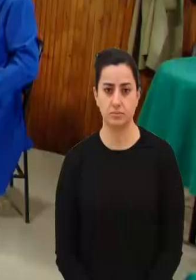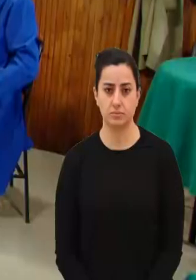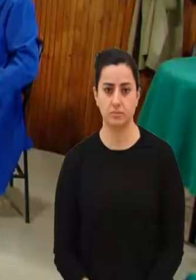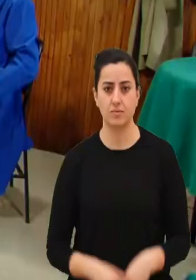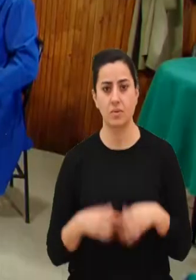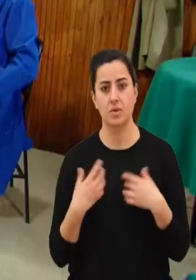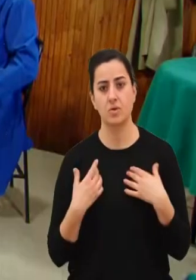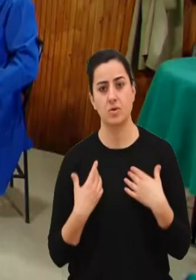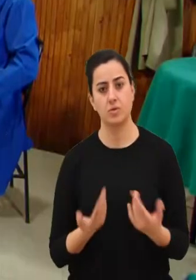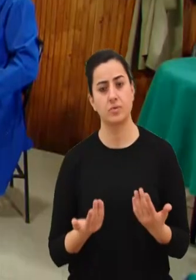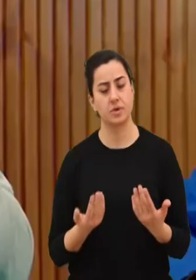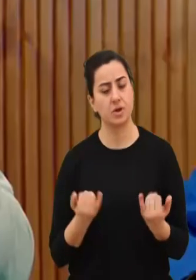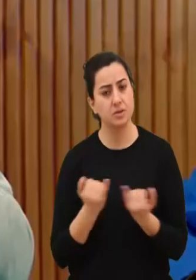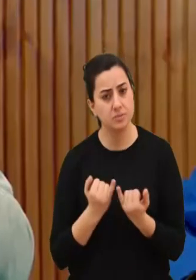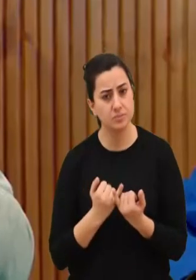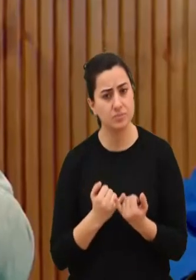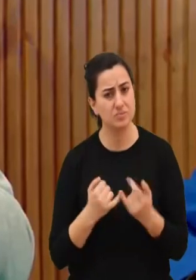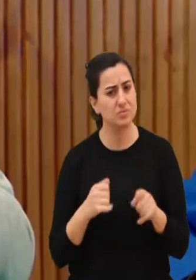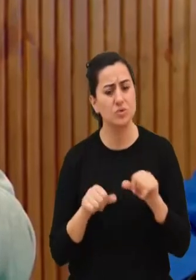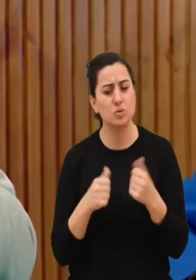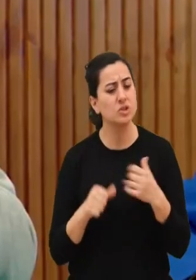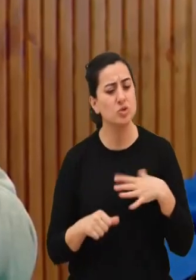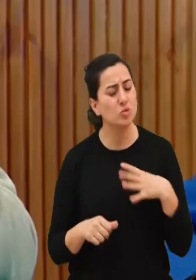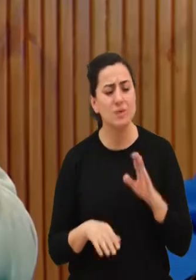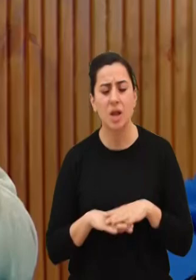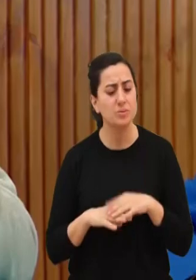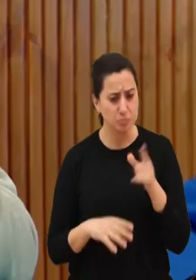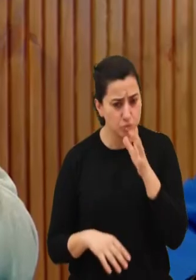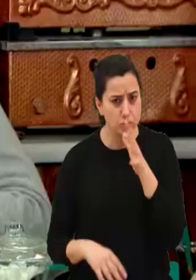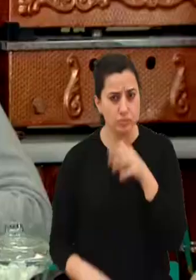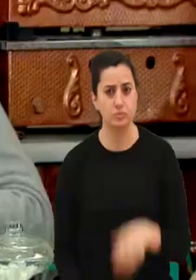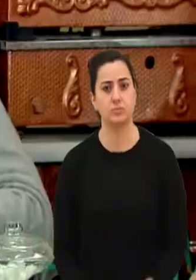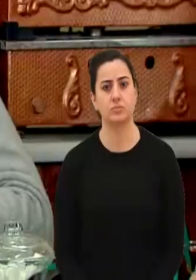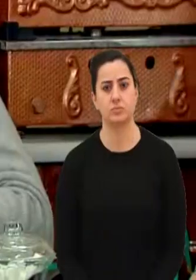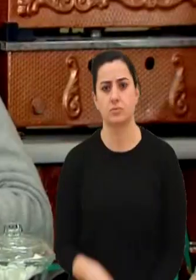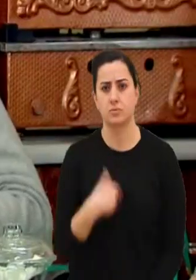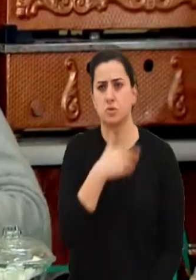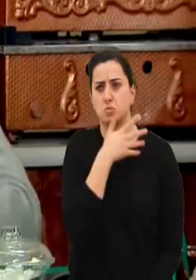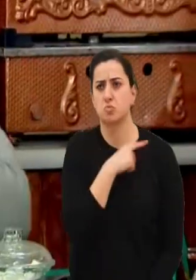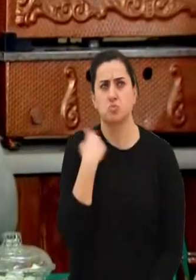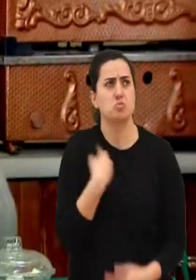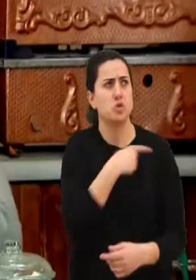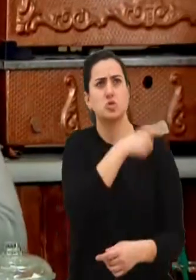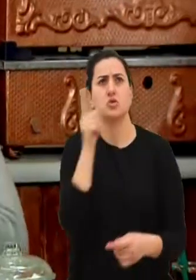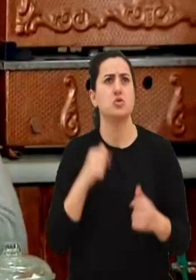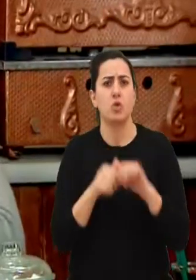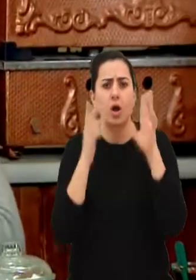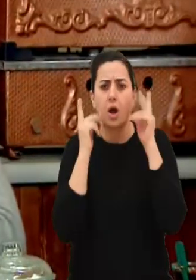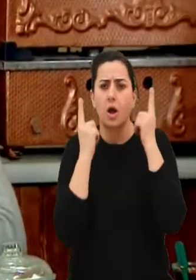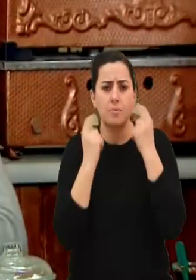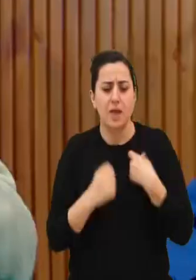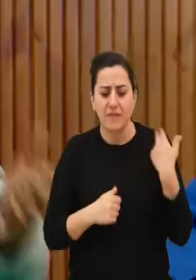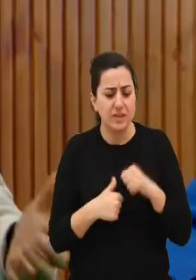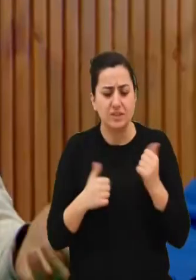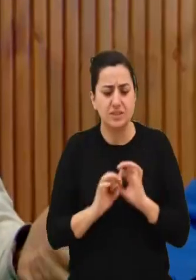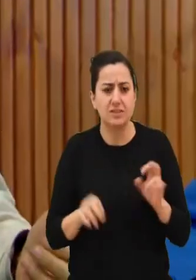Ya Femi kardeşim, bu boşanma işleri nasıl oluyor biliyor musun acaba? Nereden bileyim ya, benim hiç siftahım yok ki. Hiç